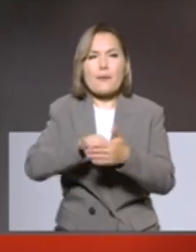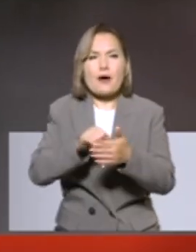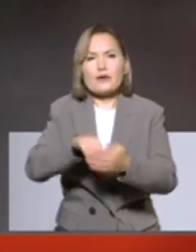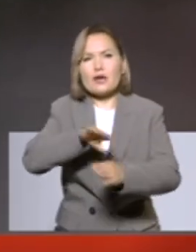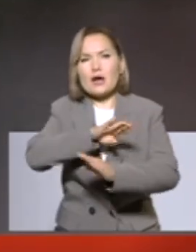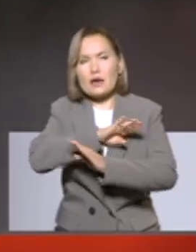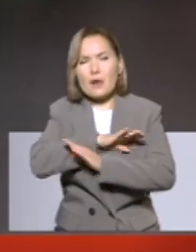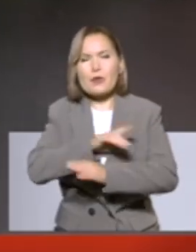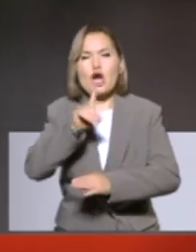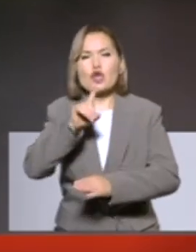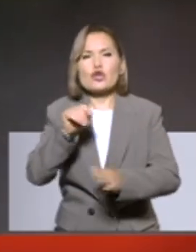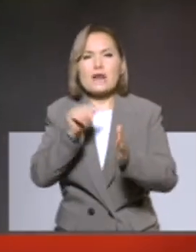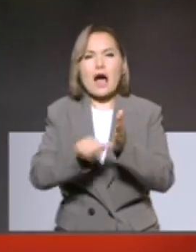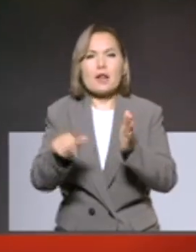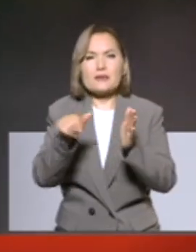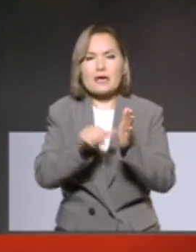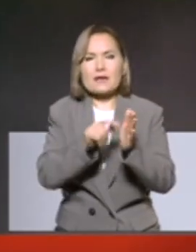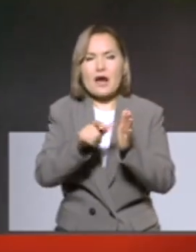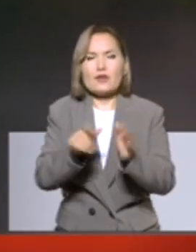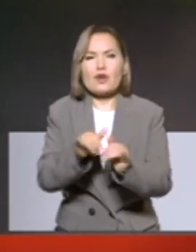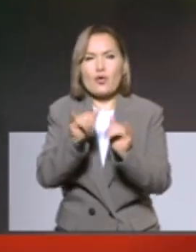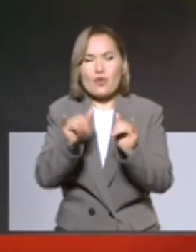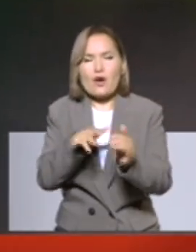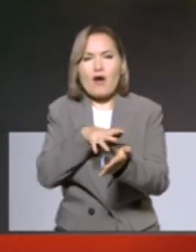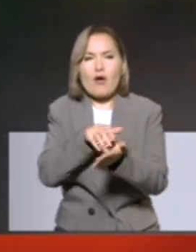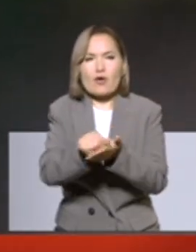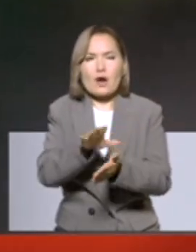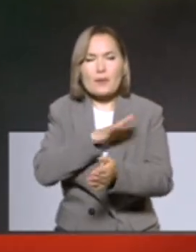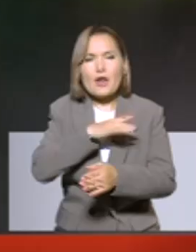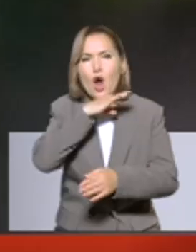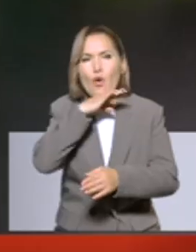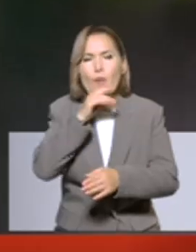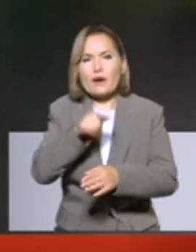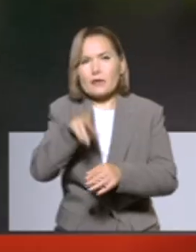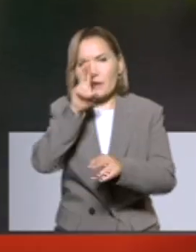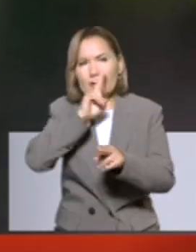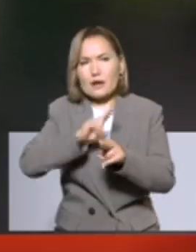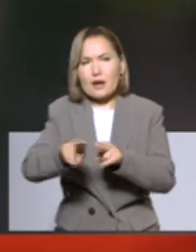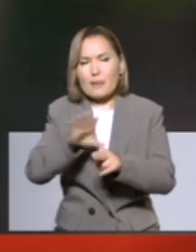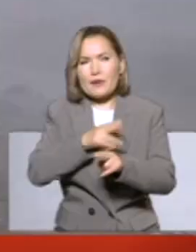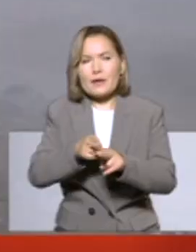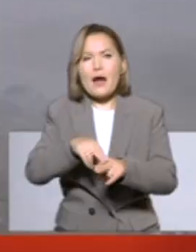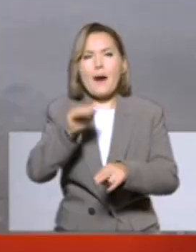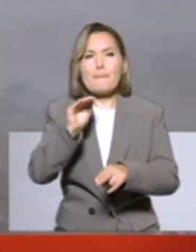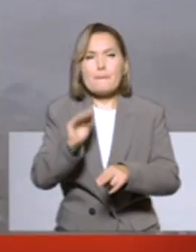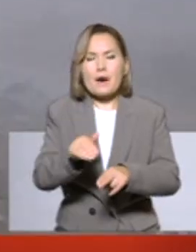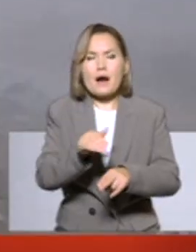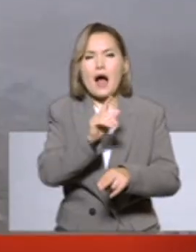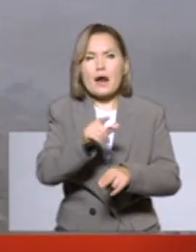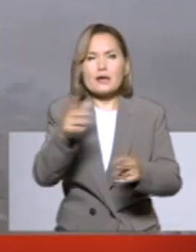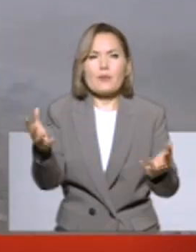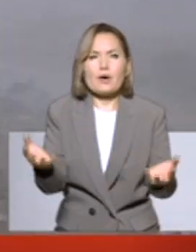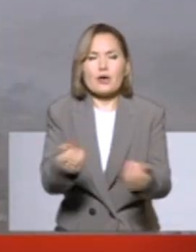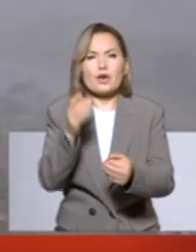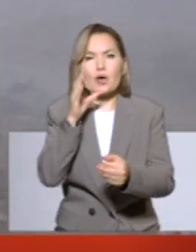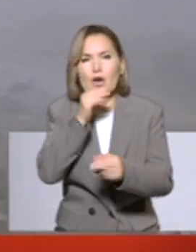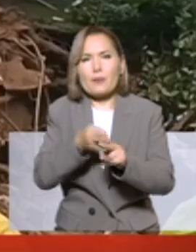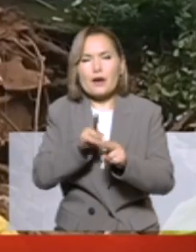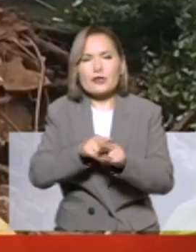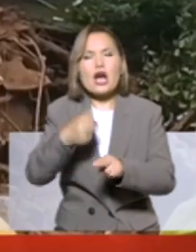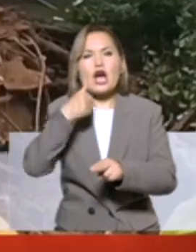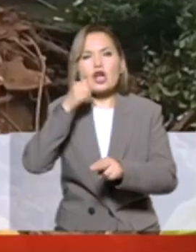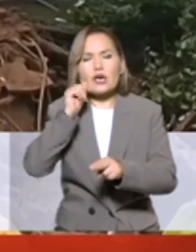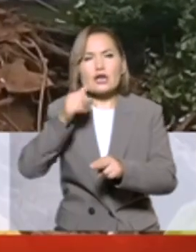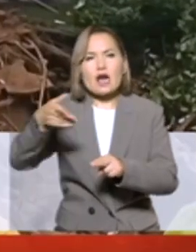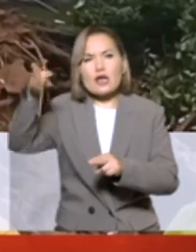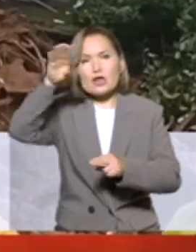саны 166-ға жетті. Тағы талай тұрғын жоғалып кеткен. Дегенмен мыңнан астамы құтқарылды. Мұнда кеше